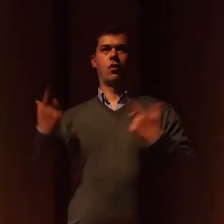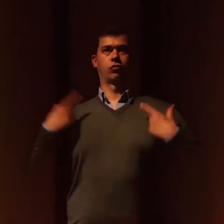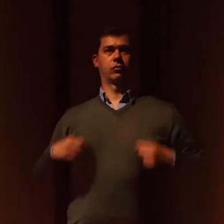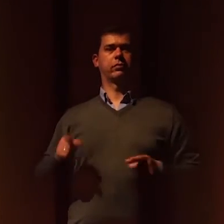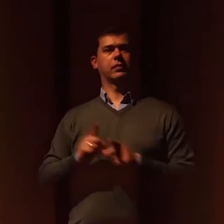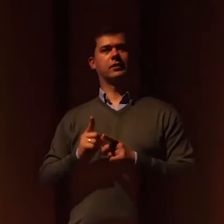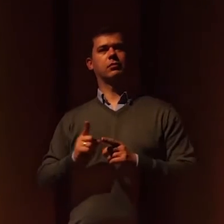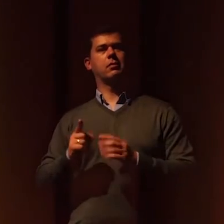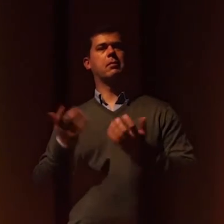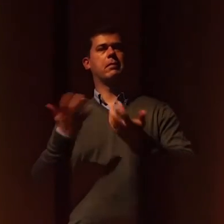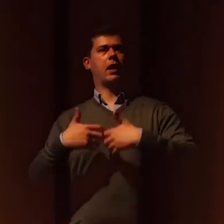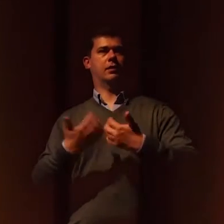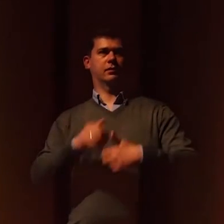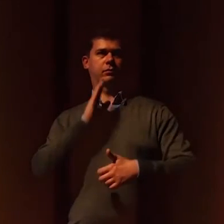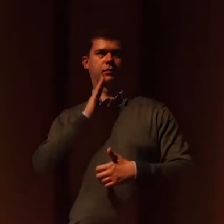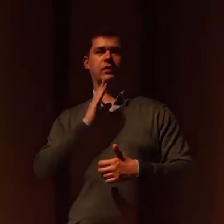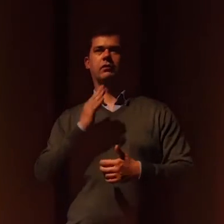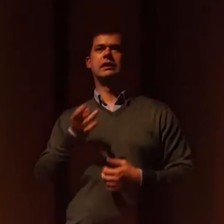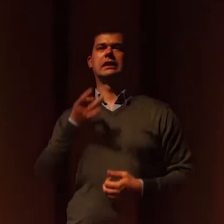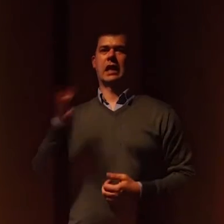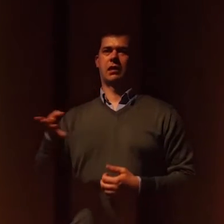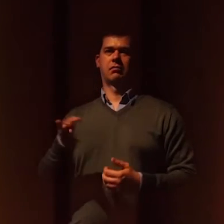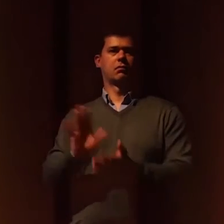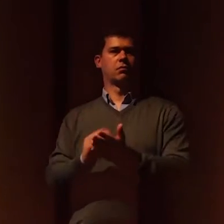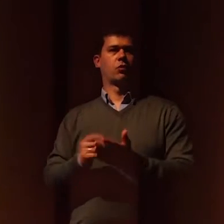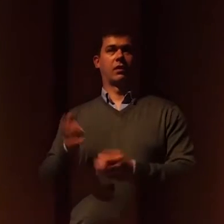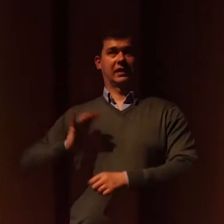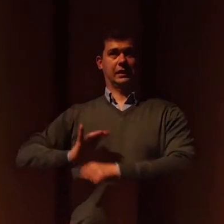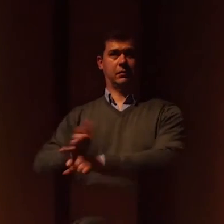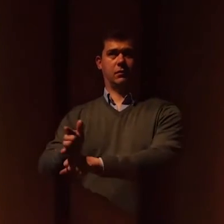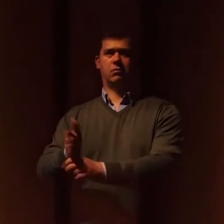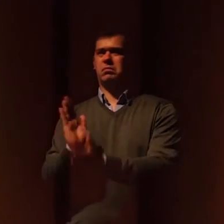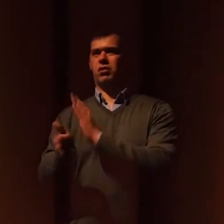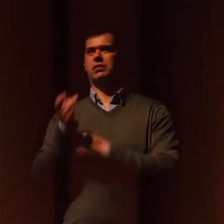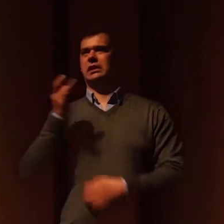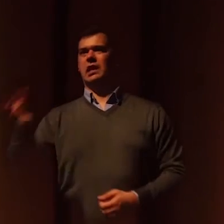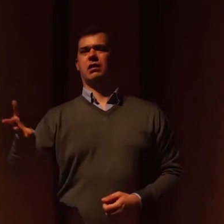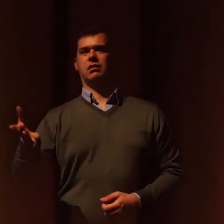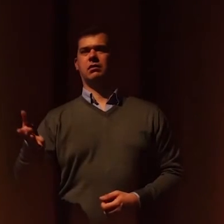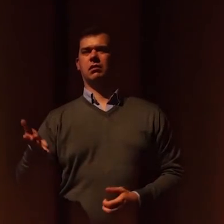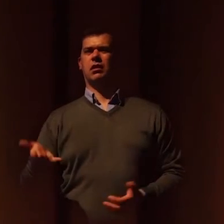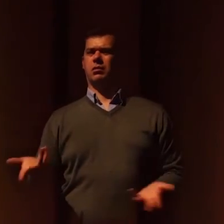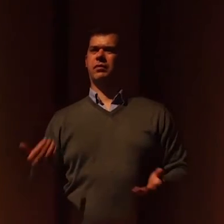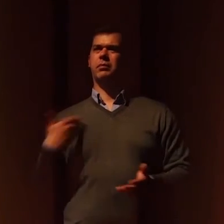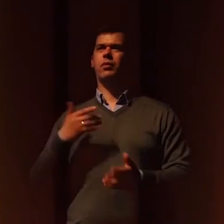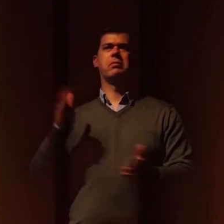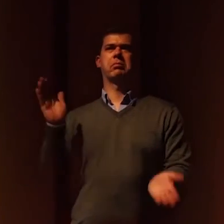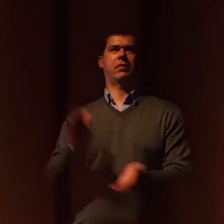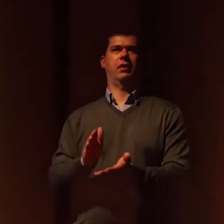mechanizmem prostym mechanizmem Skargi w przypadku dyskryminacji dlatego że spraw